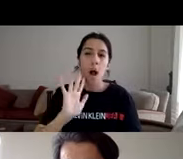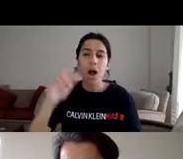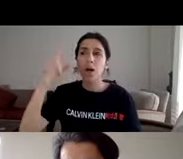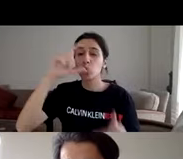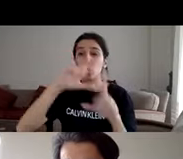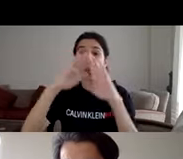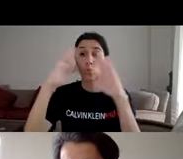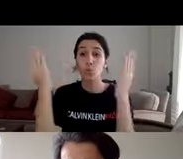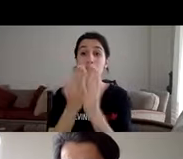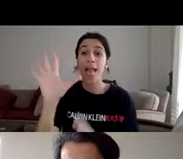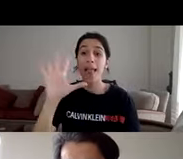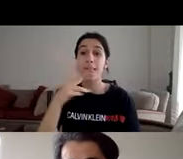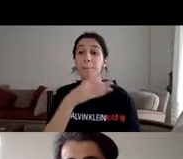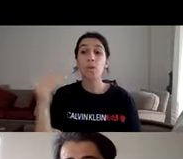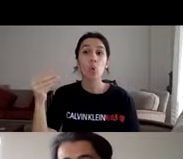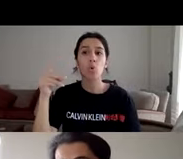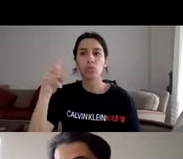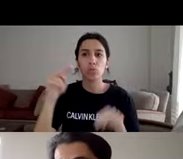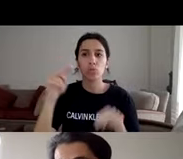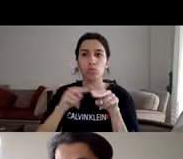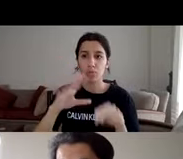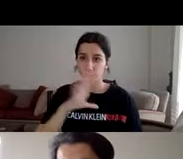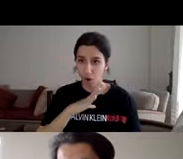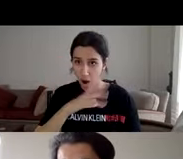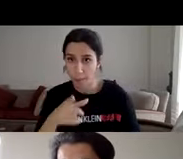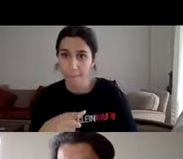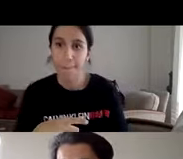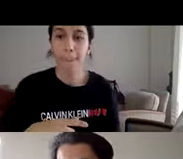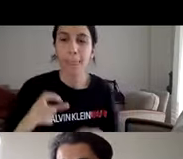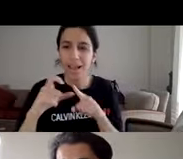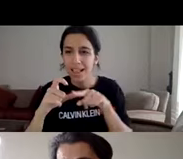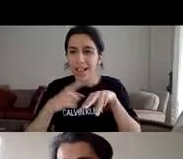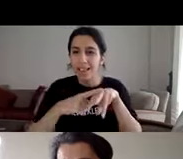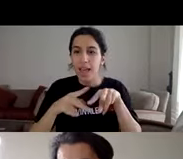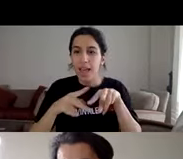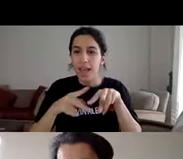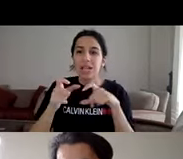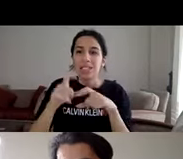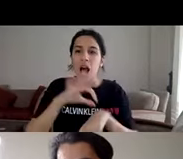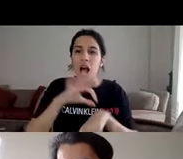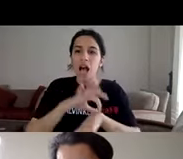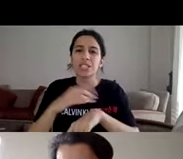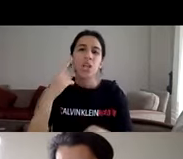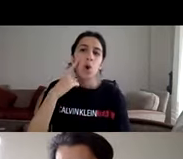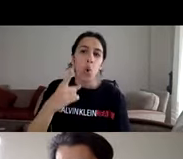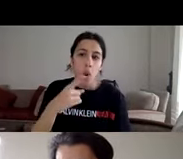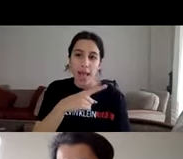kullanılıyor. Bunun içinde de yine mesela demans hastaları için oradaki ev içi yaşantıyı destekleyecek